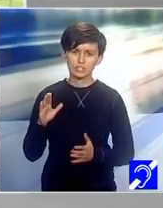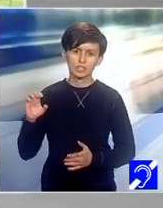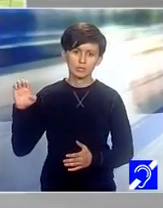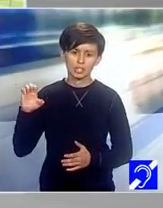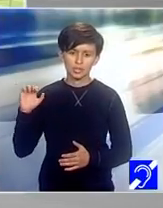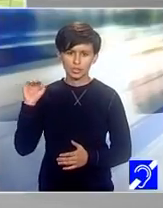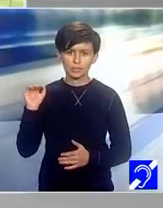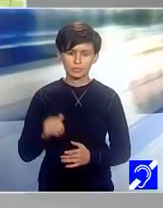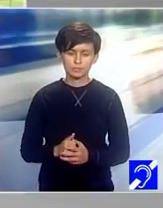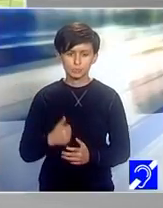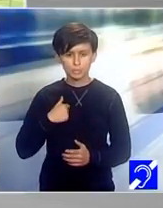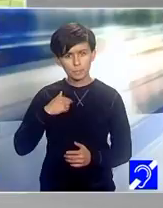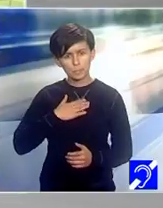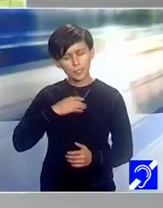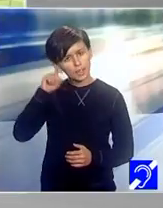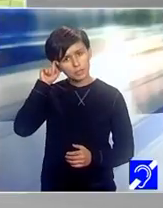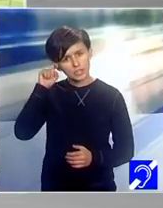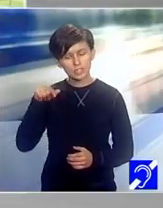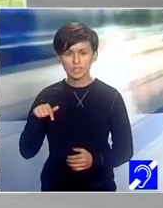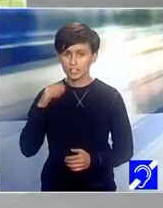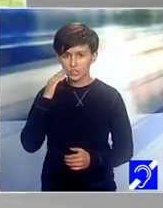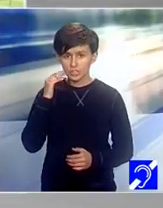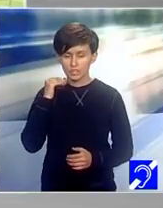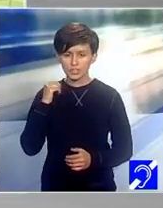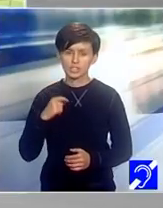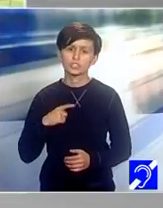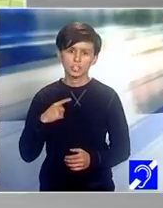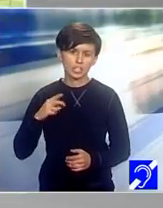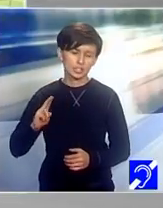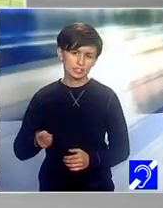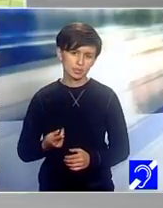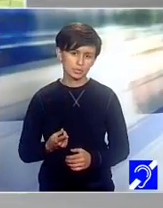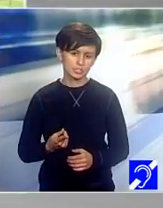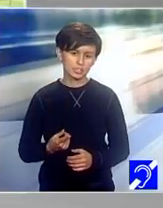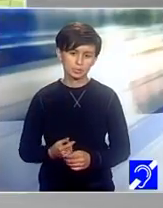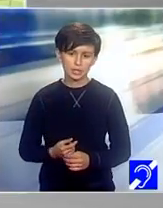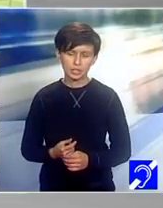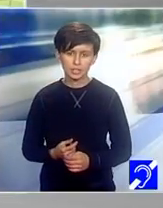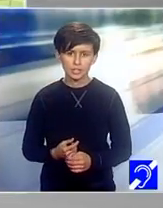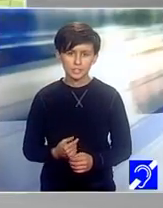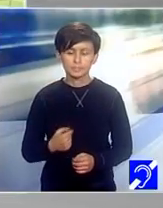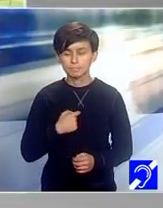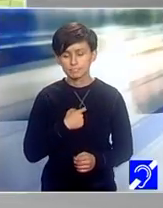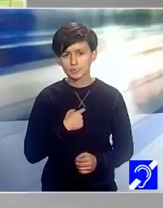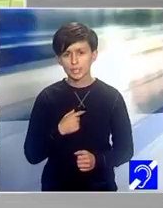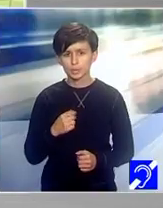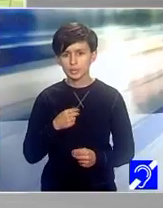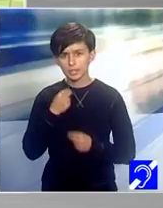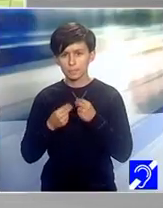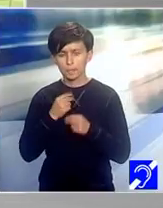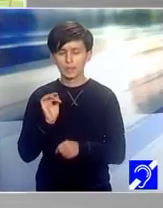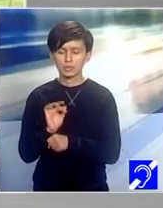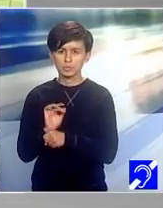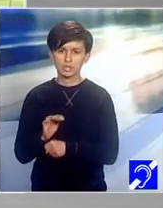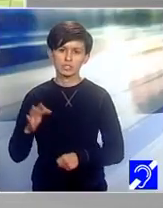Am încredere în aceste fete. Este posibil, deci, ca să repet, să răspund la întrebarea dumneavoastră, s-ar putea să jucăm împotriva Finlandei